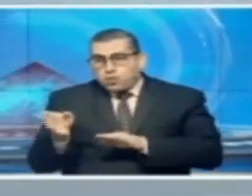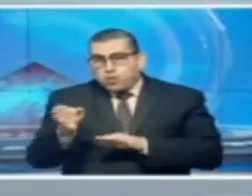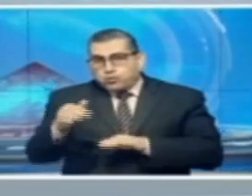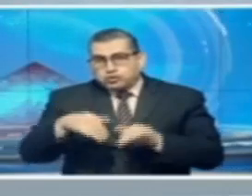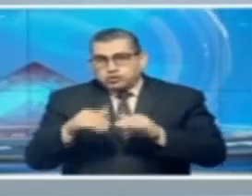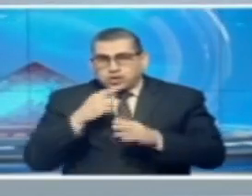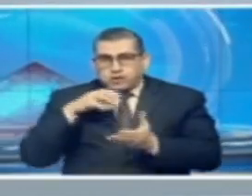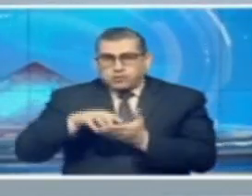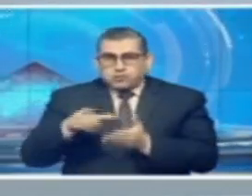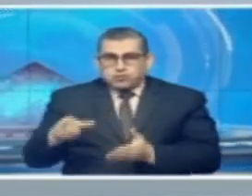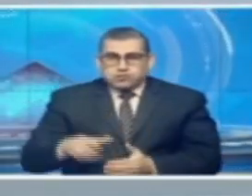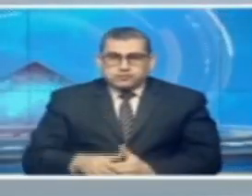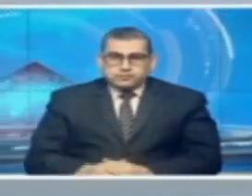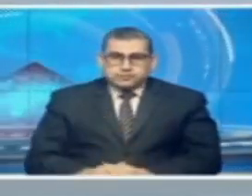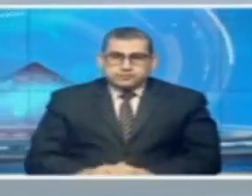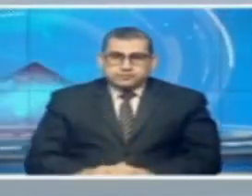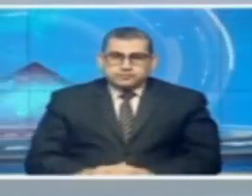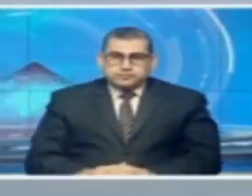لتلك المدن.